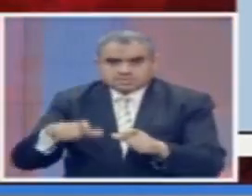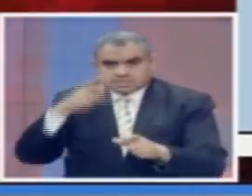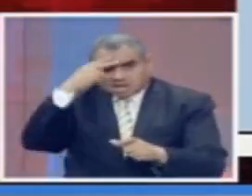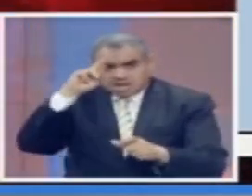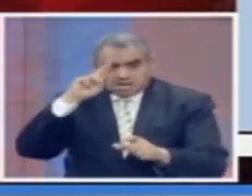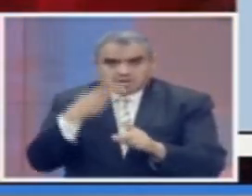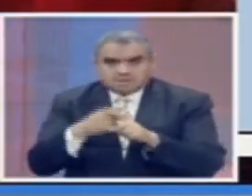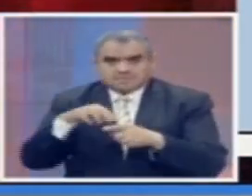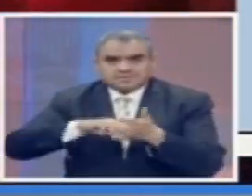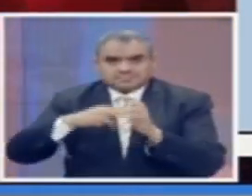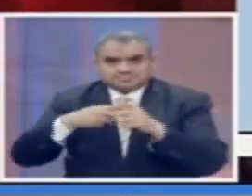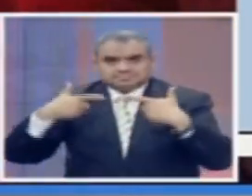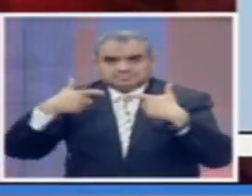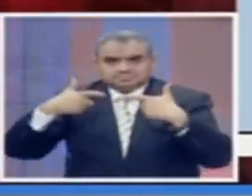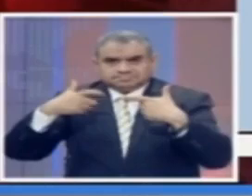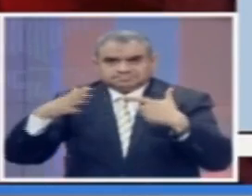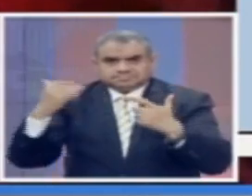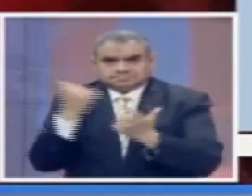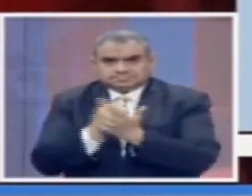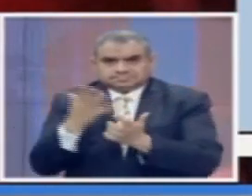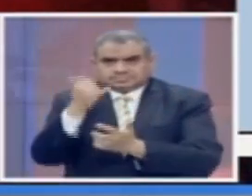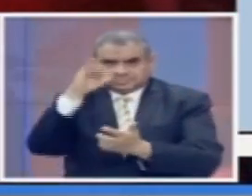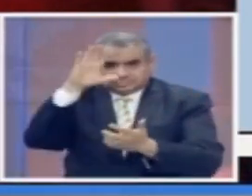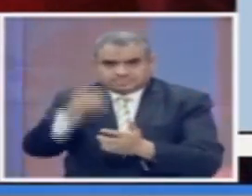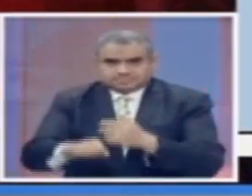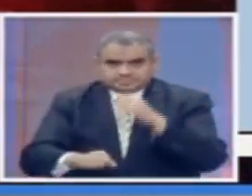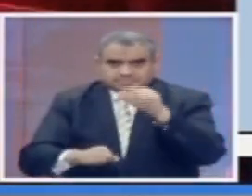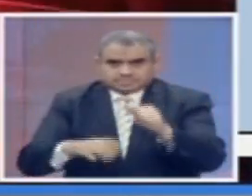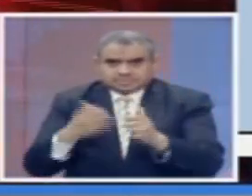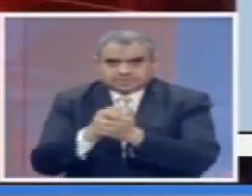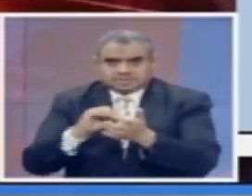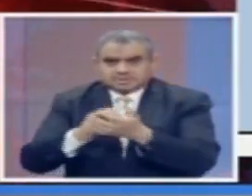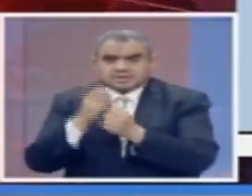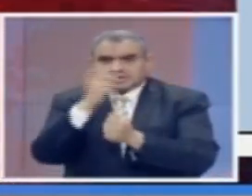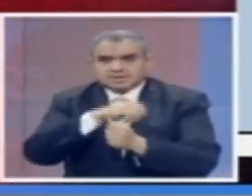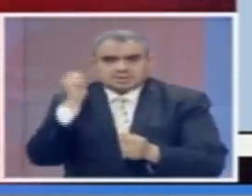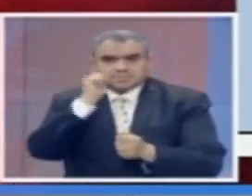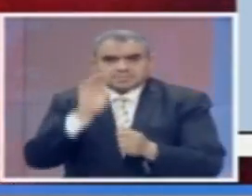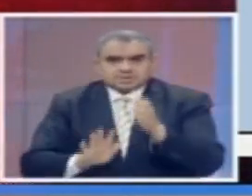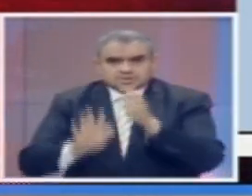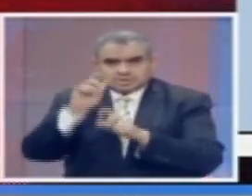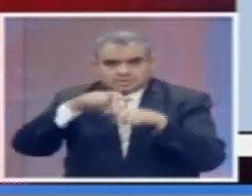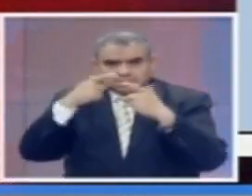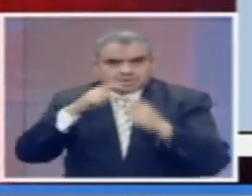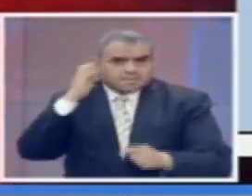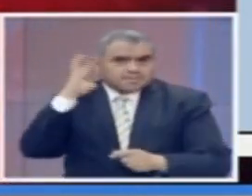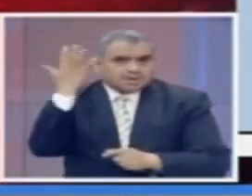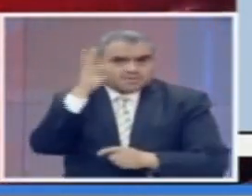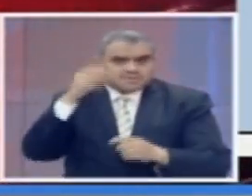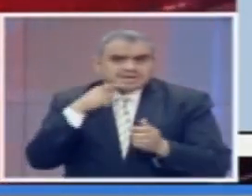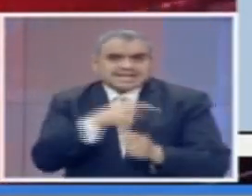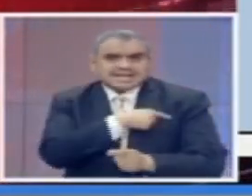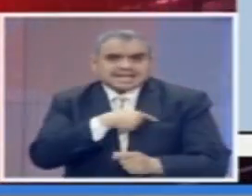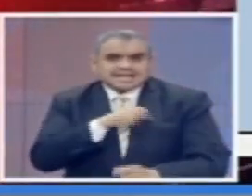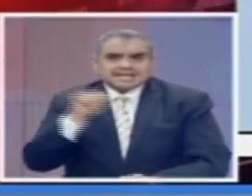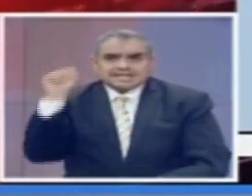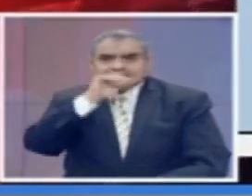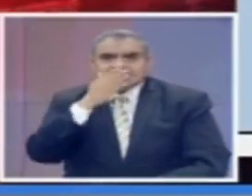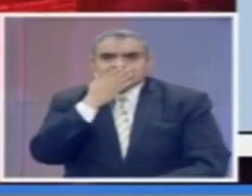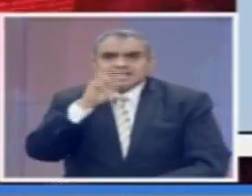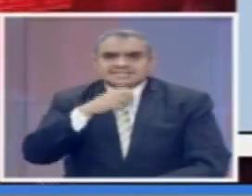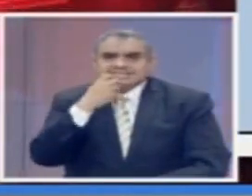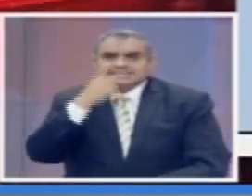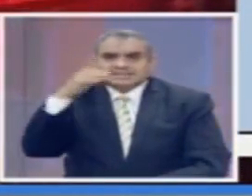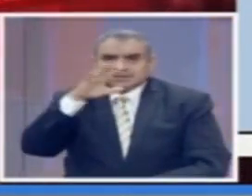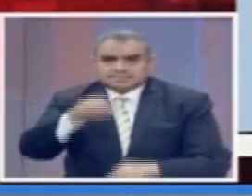تشهد أعمال عنف منذ أن استولى تحالف من المتمردين الشماليين المعروف باسم سيليكا